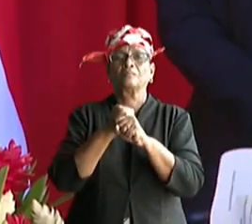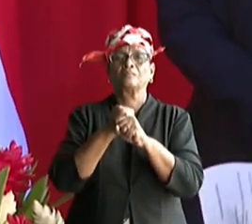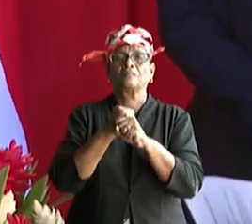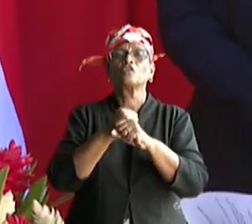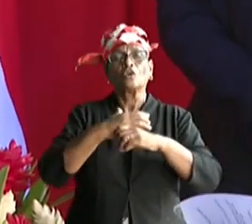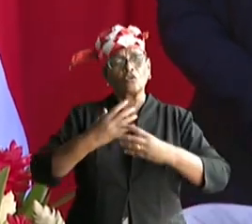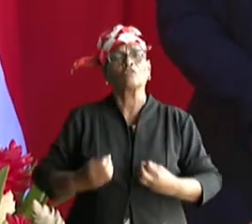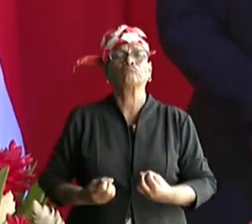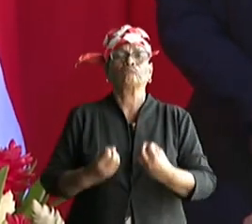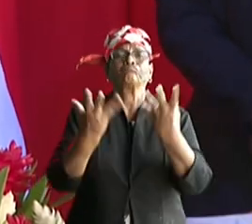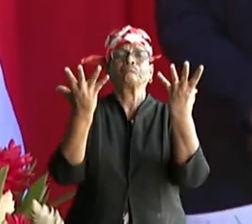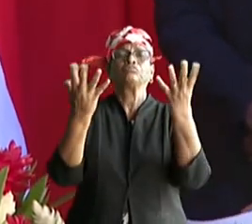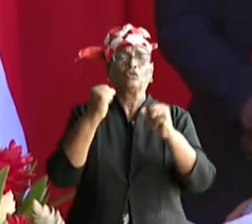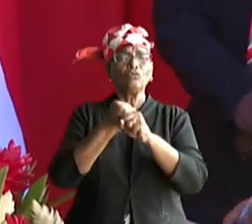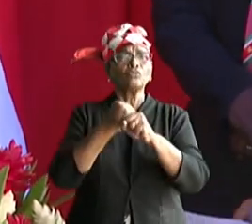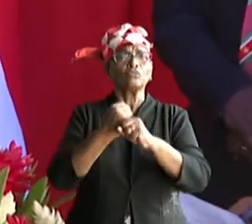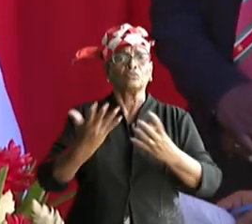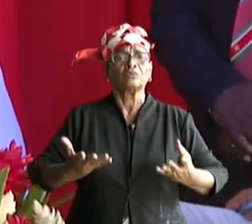tot uiting kunnen brengen.